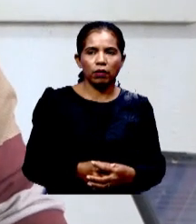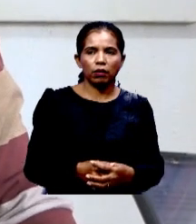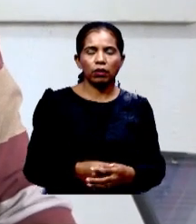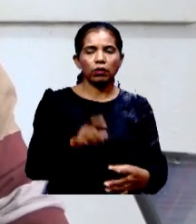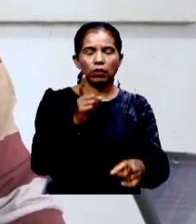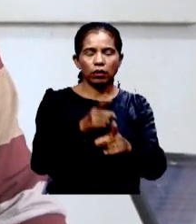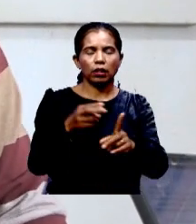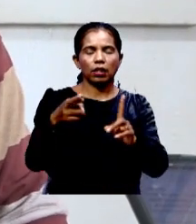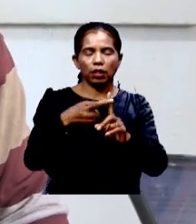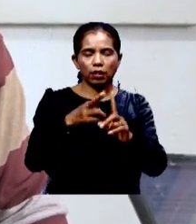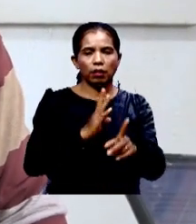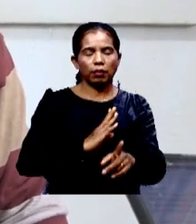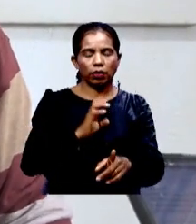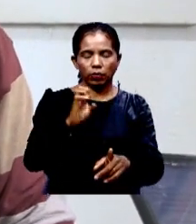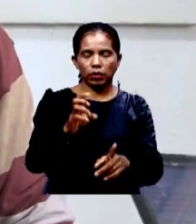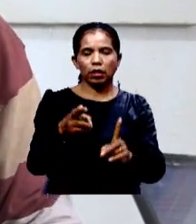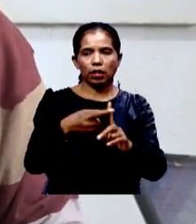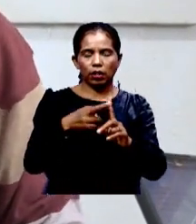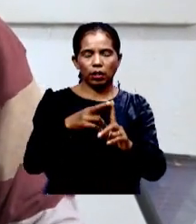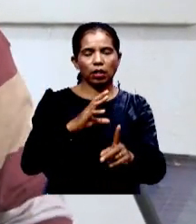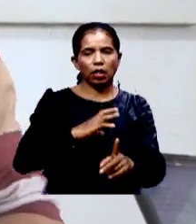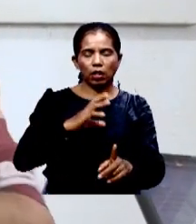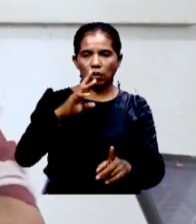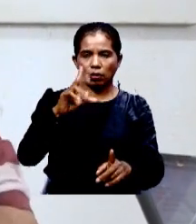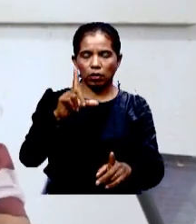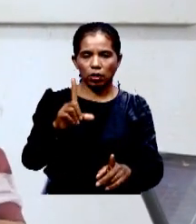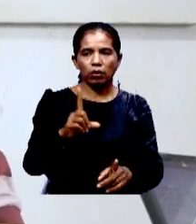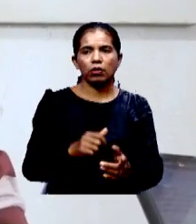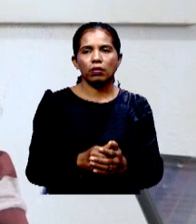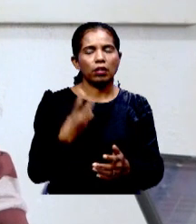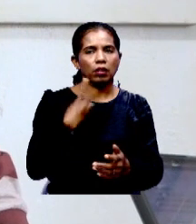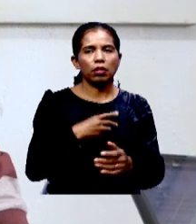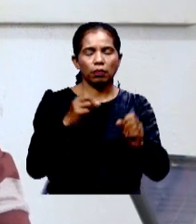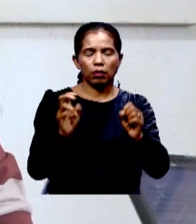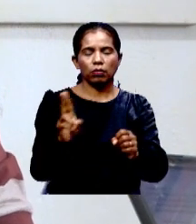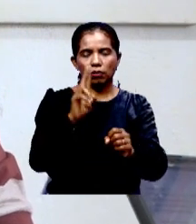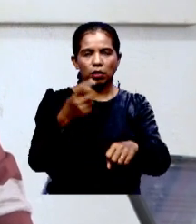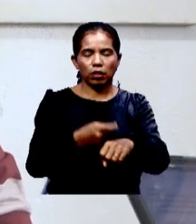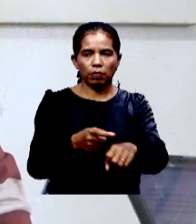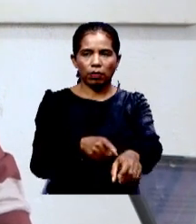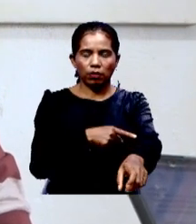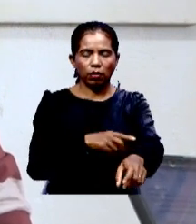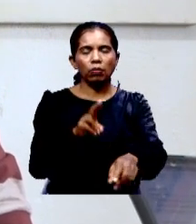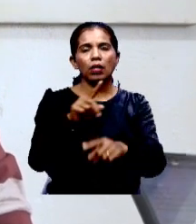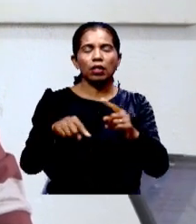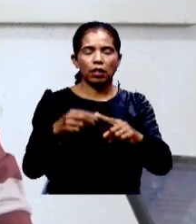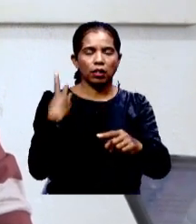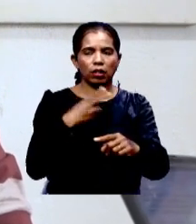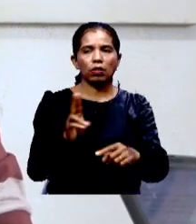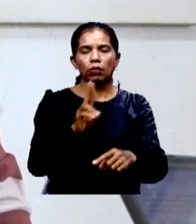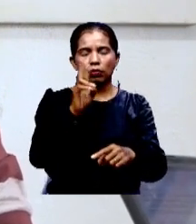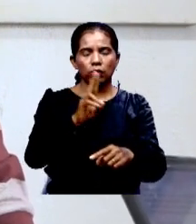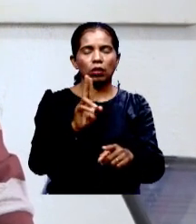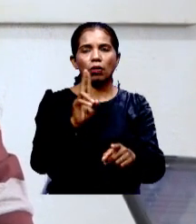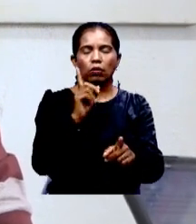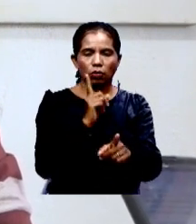turlos rate bekusi horate rate bekusi rate ita bele usa ba longo prazo kon bahira italo zestaun zestaun lo los ba rate